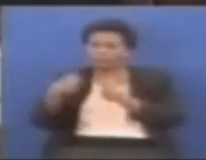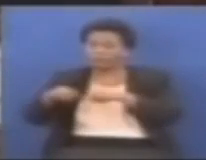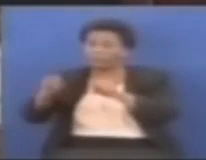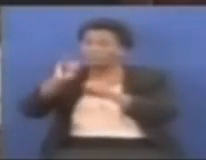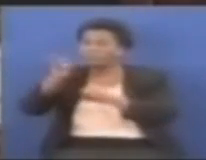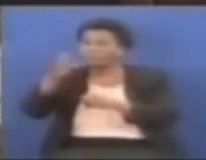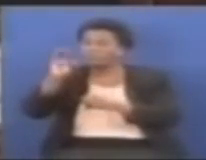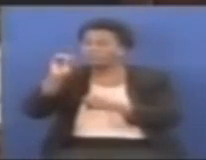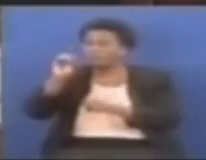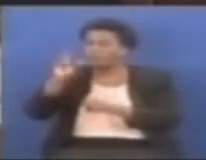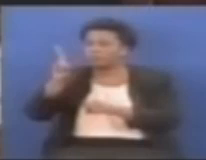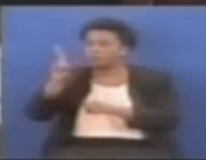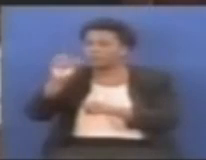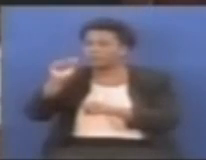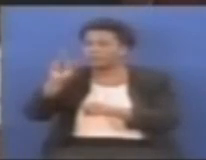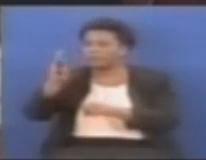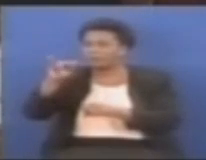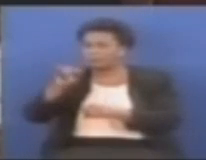walipuaji wa mabomu